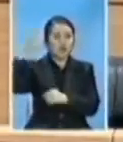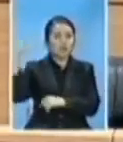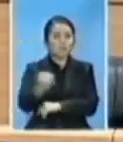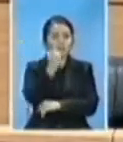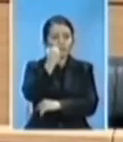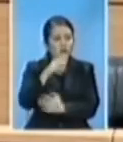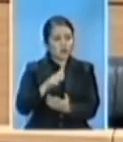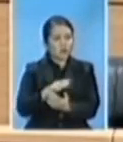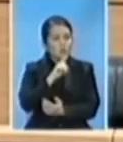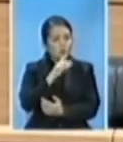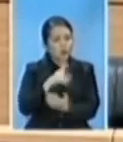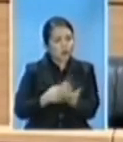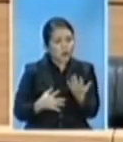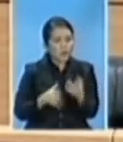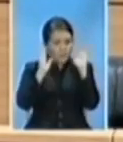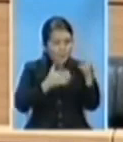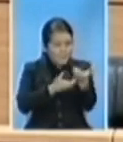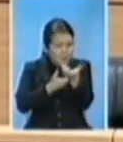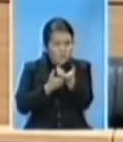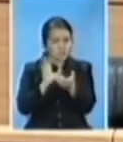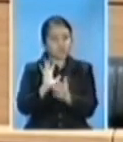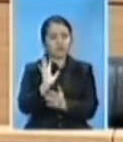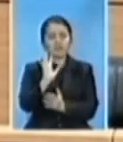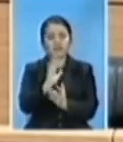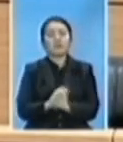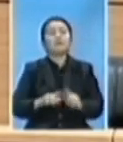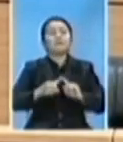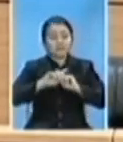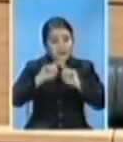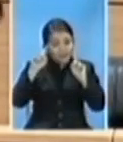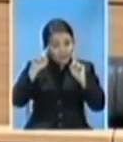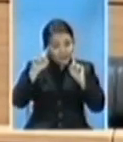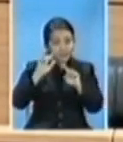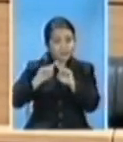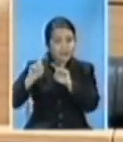เอ๊ะทำไมไปว่าท่านไปถือปืนหรือเปล่าครับแต่ผลประโย